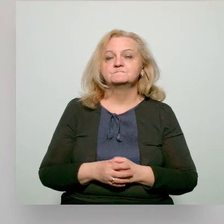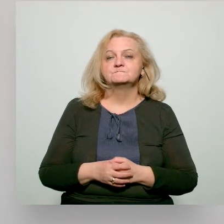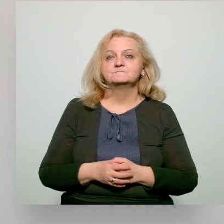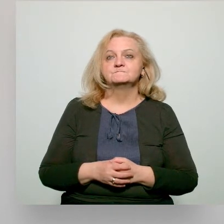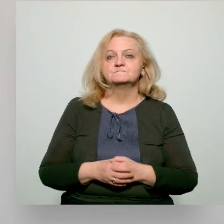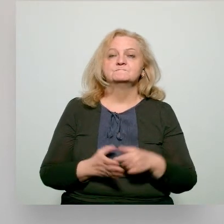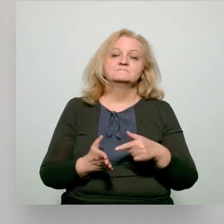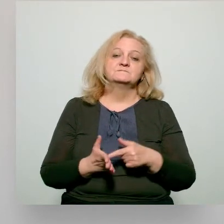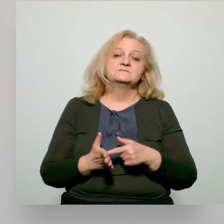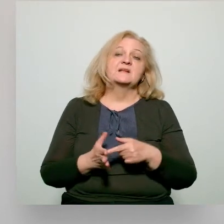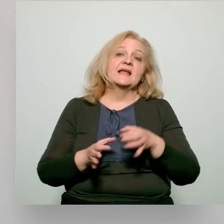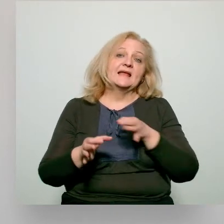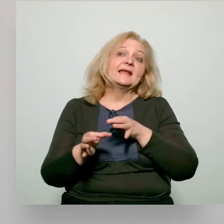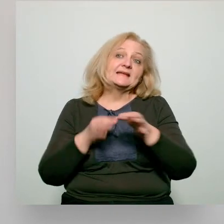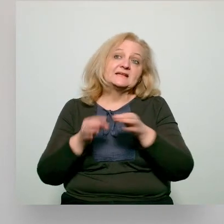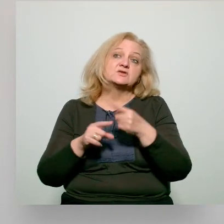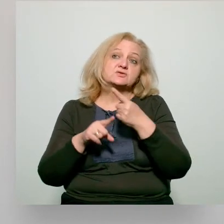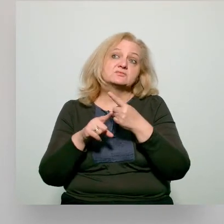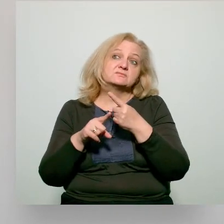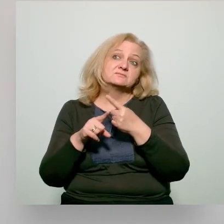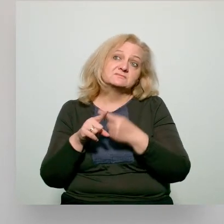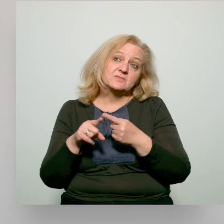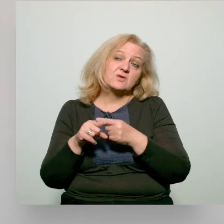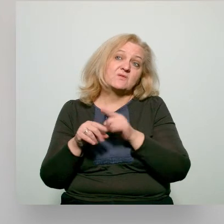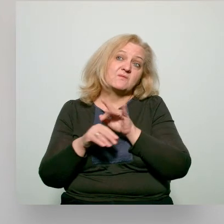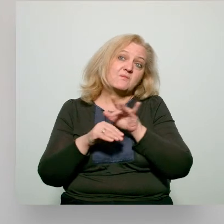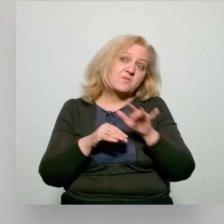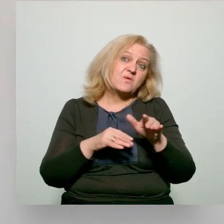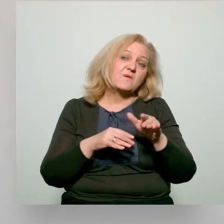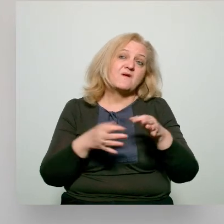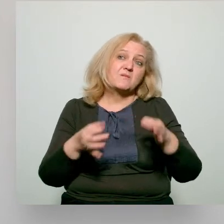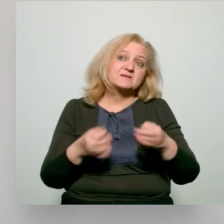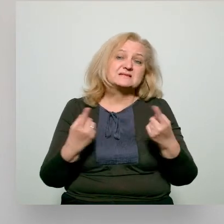naszą współczesność, jak powiedział pan Portnow. Myślę, że